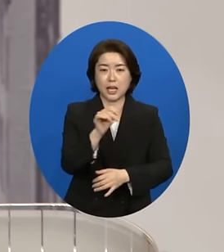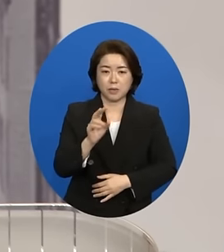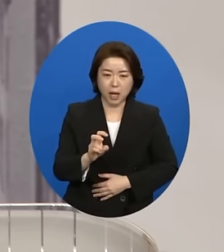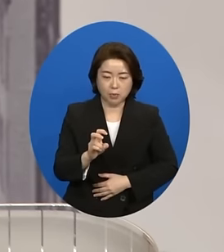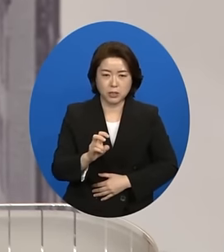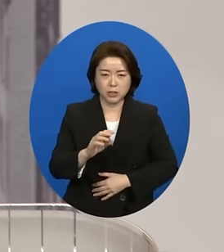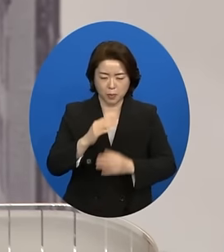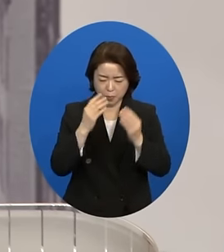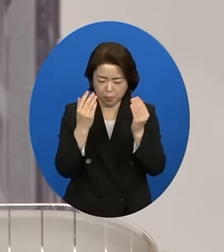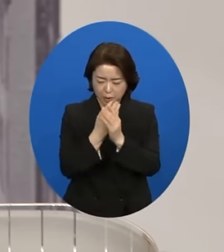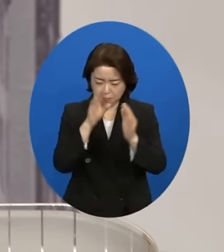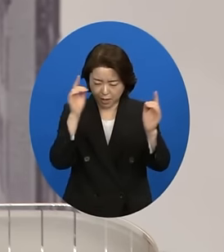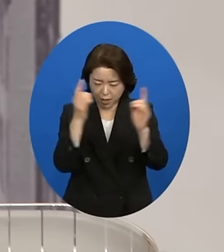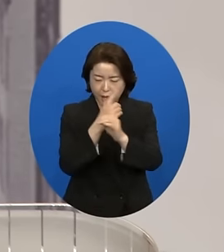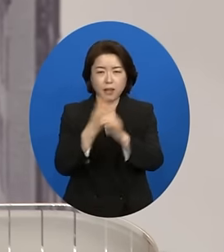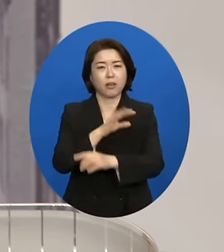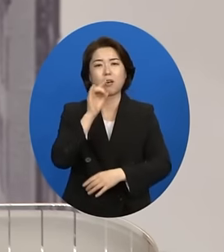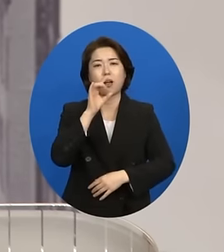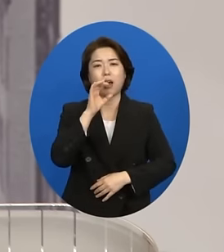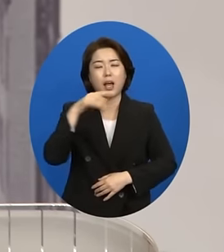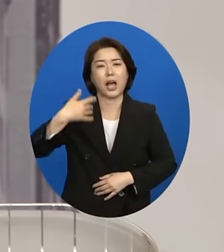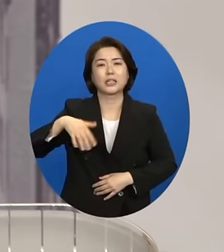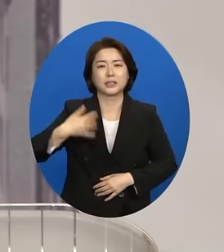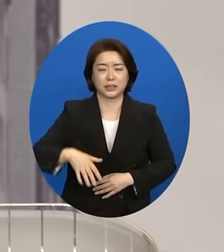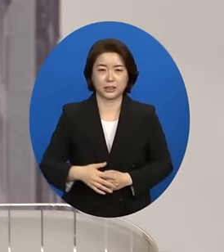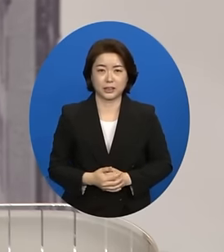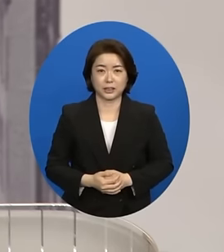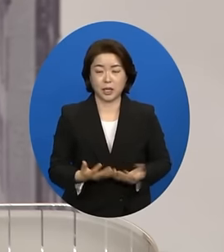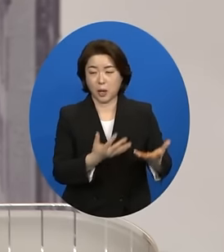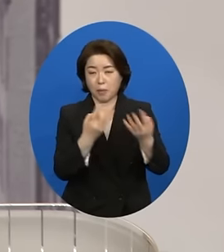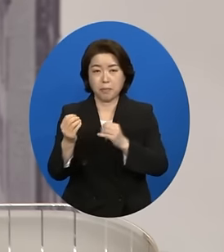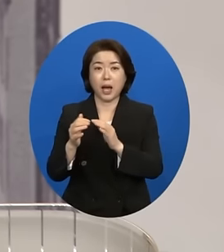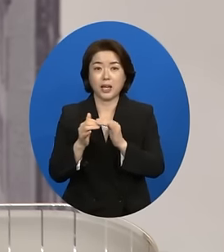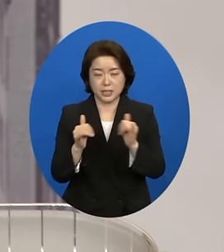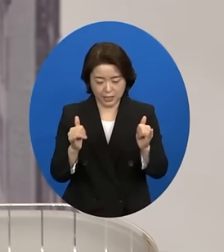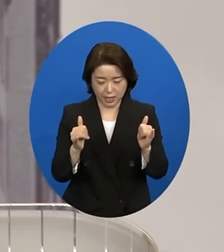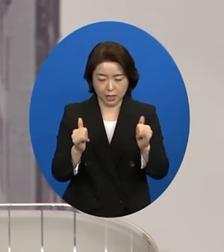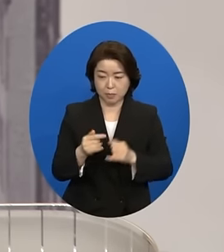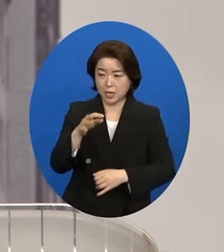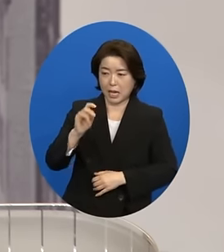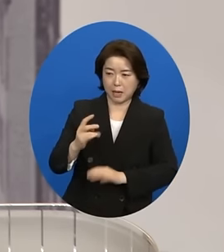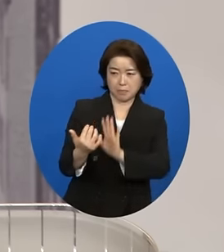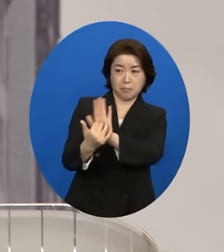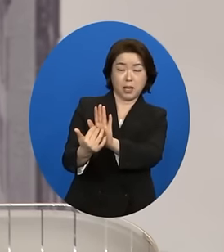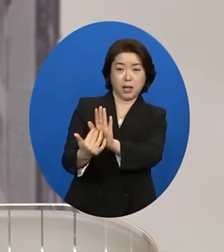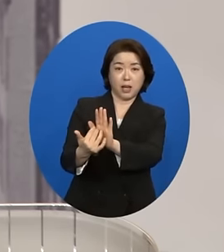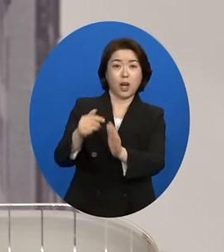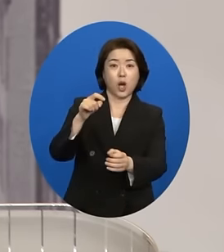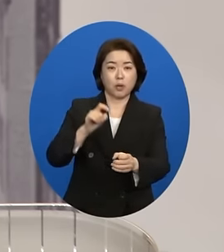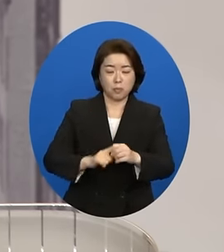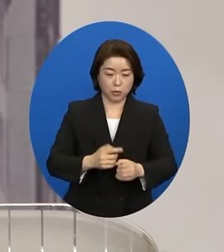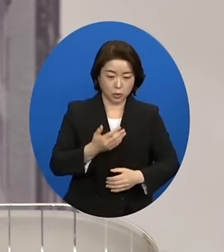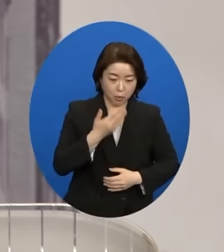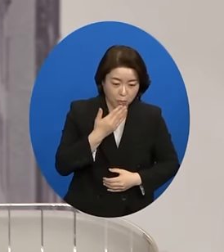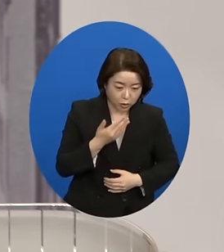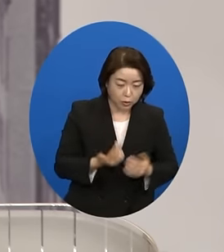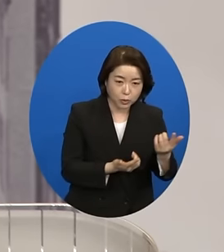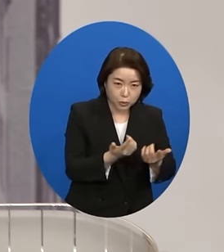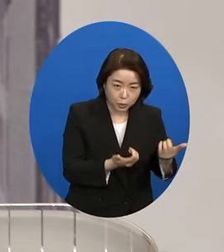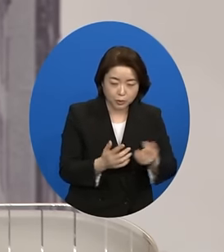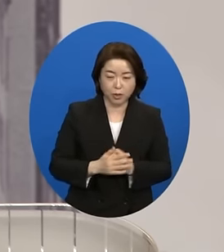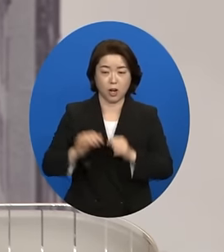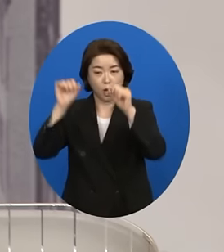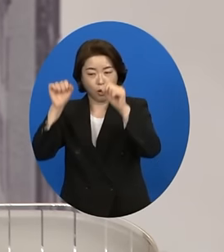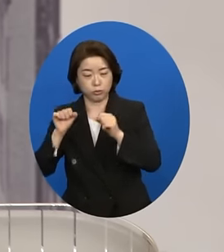정복하지 못했죠. 그래서 많은 분들이 암에 걸리지 않기 위해서 식습관을 조정하고 또 운동도 하고 아마